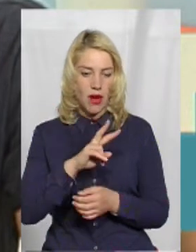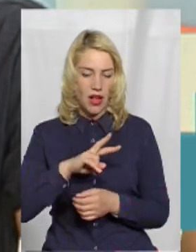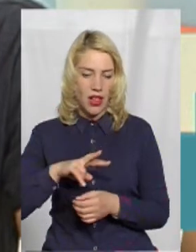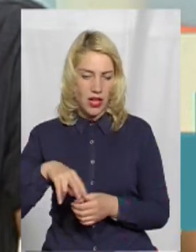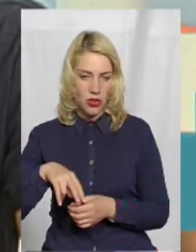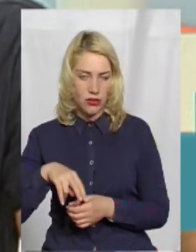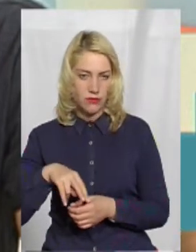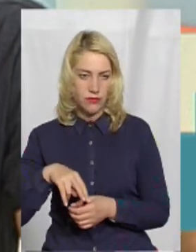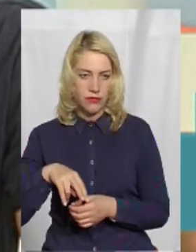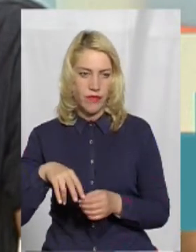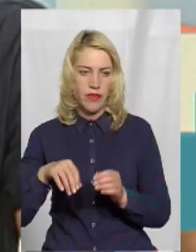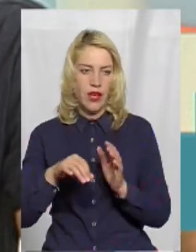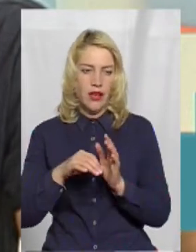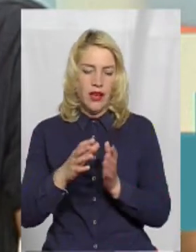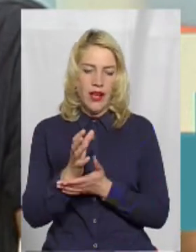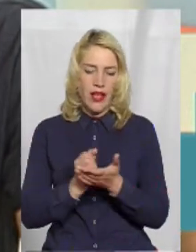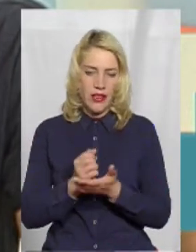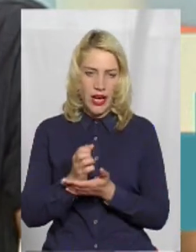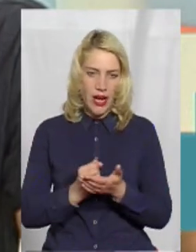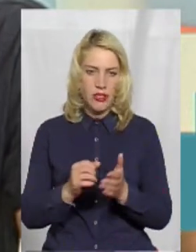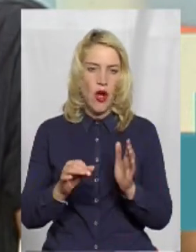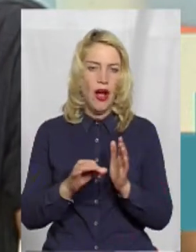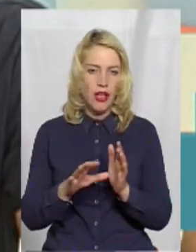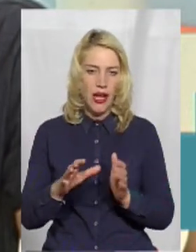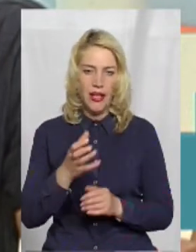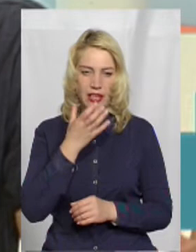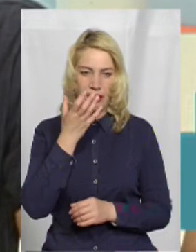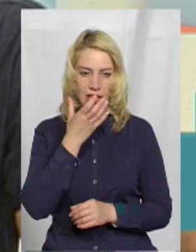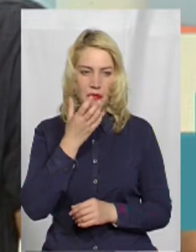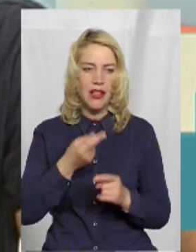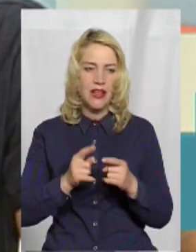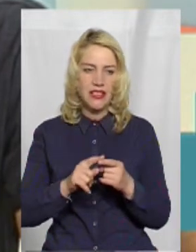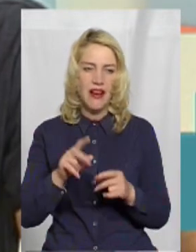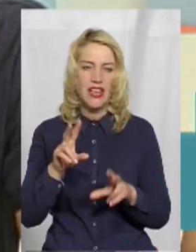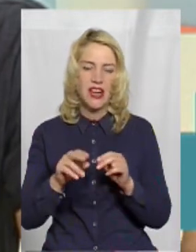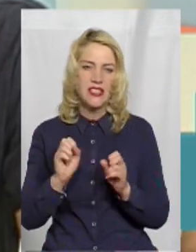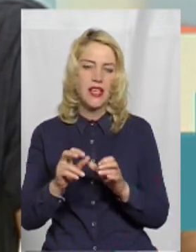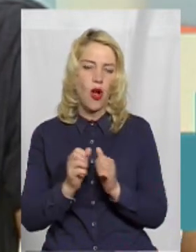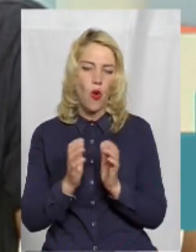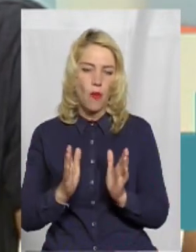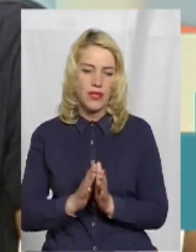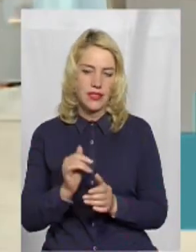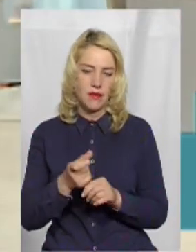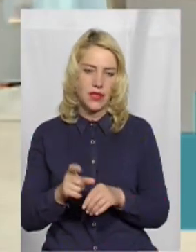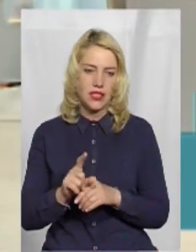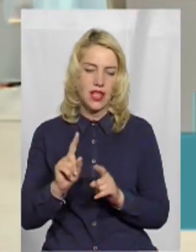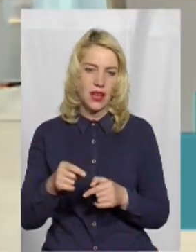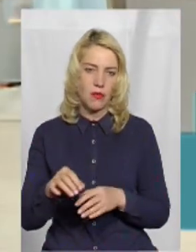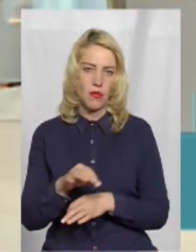генерацію електрики і тепла. Тоді це, виходить, більш комплексні і більш затребувані